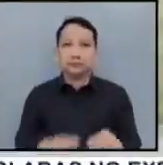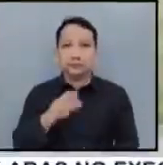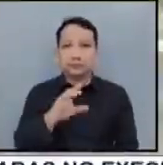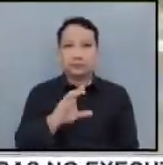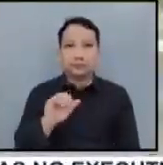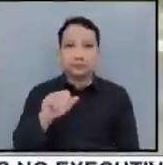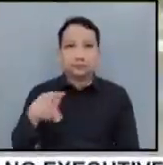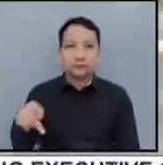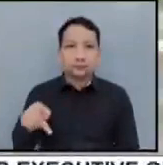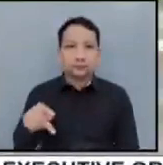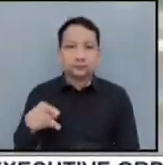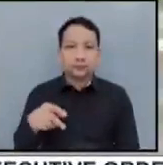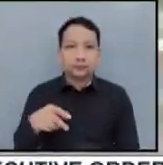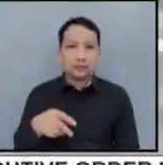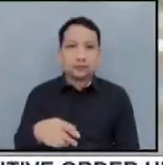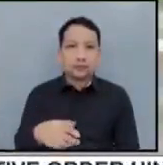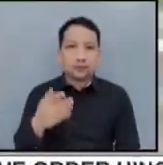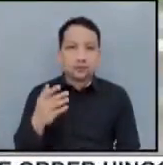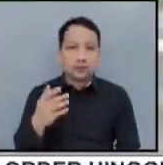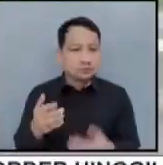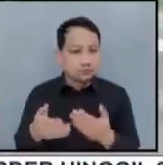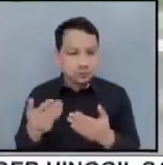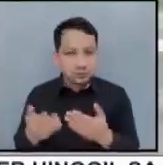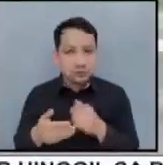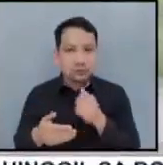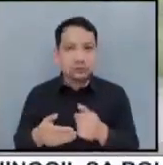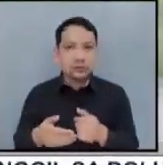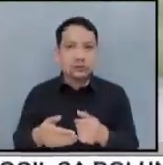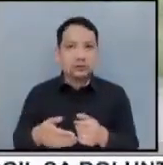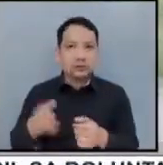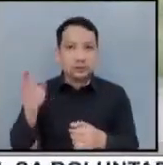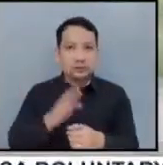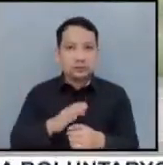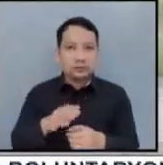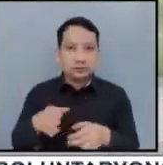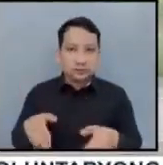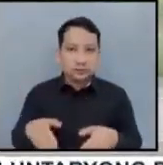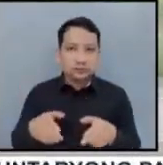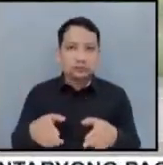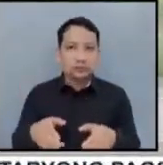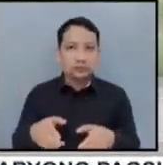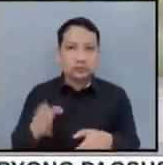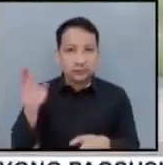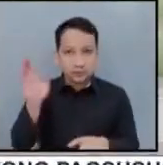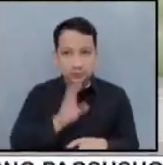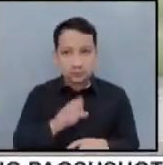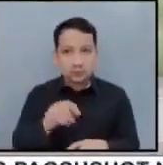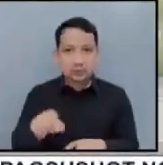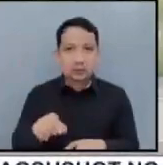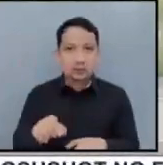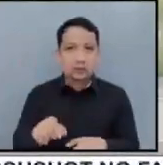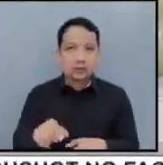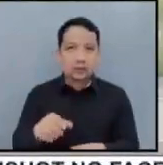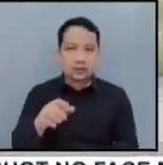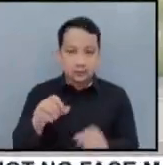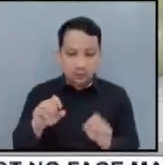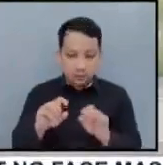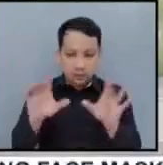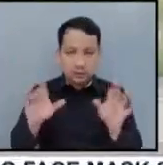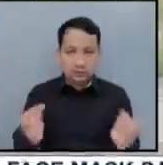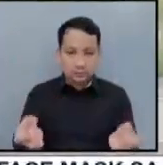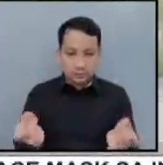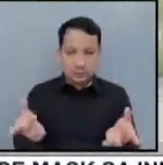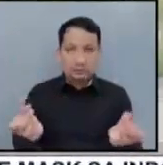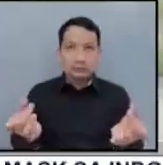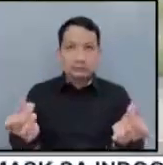the Philippines, bagamat hindi napinsala ang runway, nasira naman ang mga approach lights at localizers nito